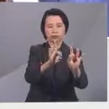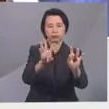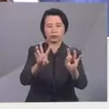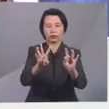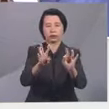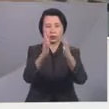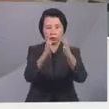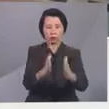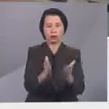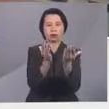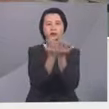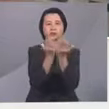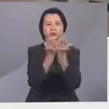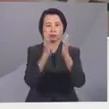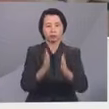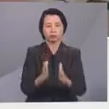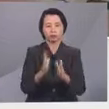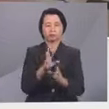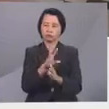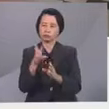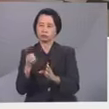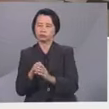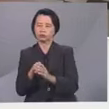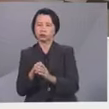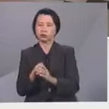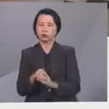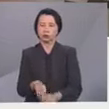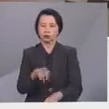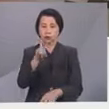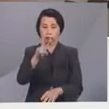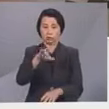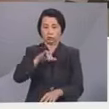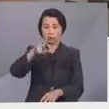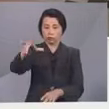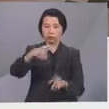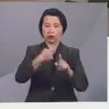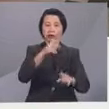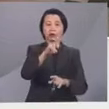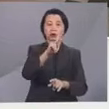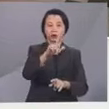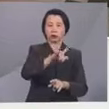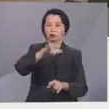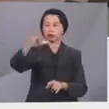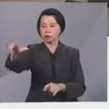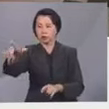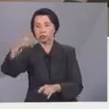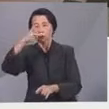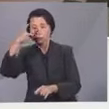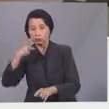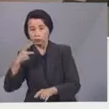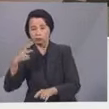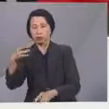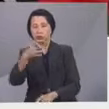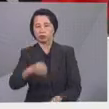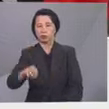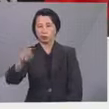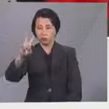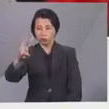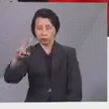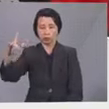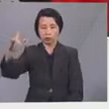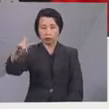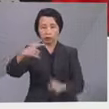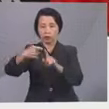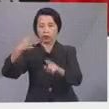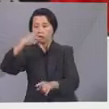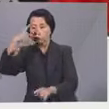894 pelajar yang melibatkan dua penerbangan dari Kuala Lumpur ke Kuching dan dua penerbangan